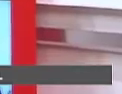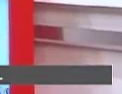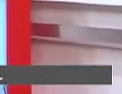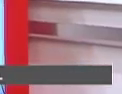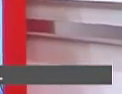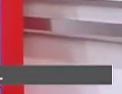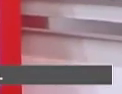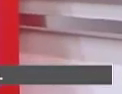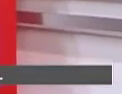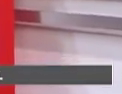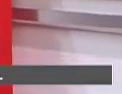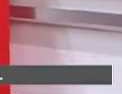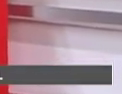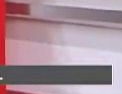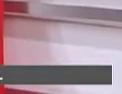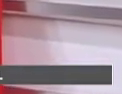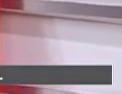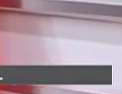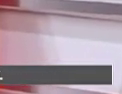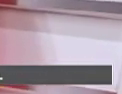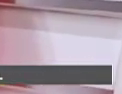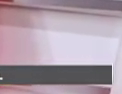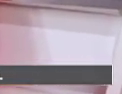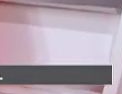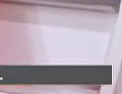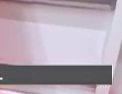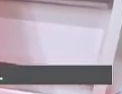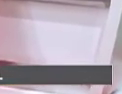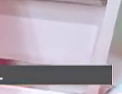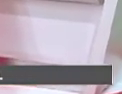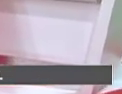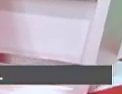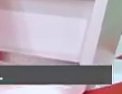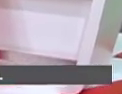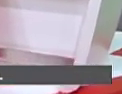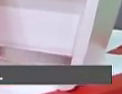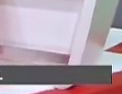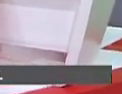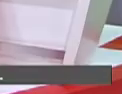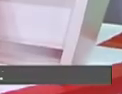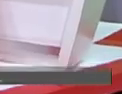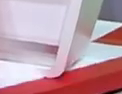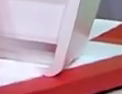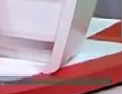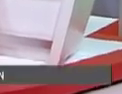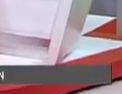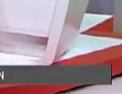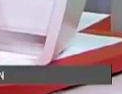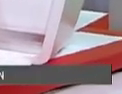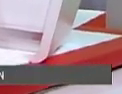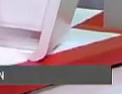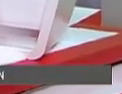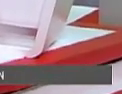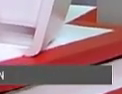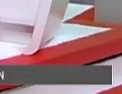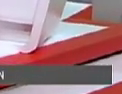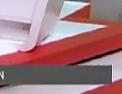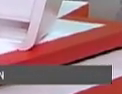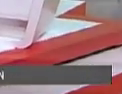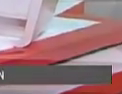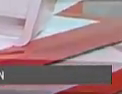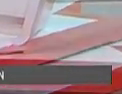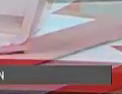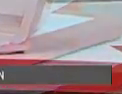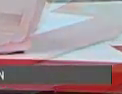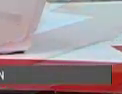Februari berakhir di sini. Terima kasih atas kesetiaan anda bersama kami. Dengan itu, Assalamualaikum. Dan salam satu Malaysia.